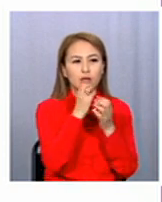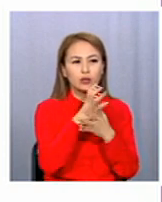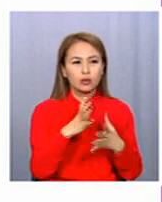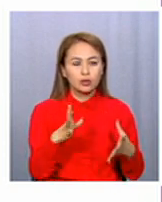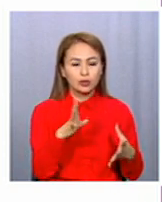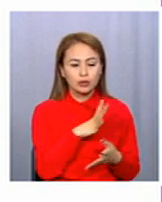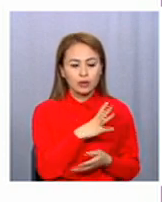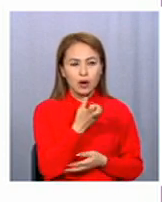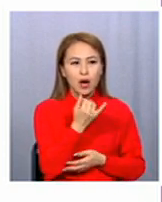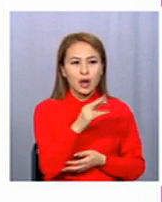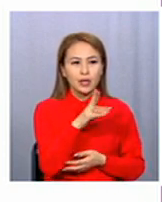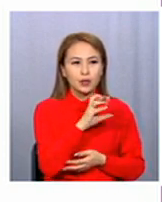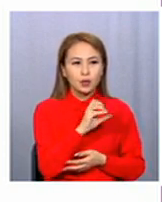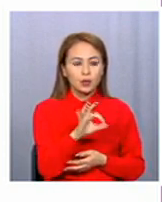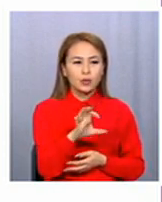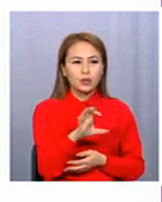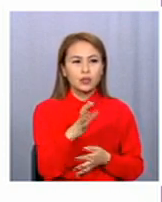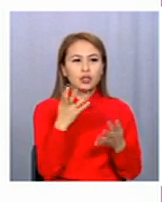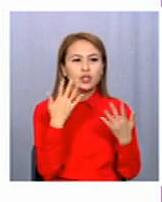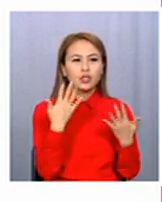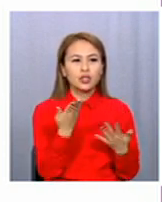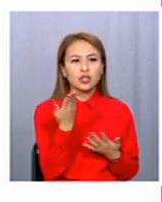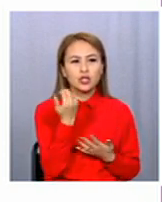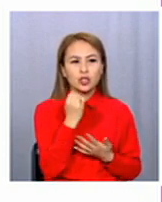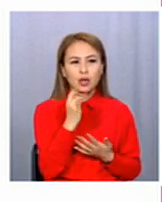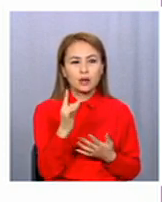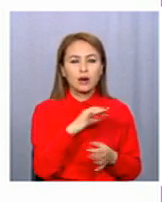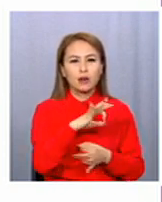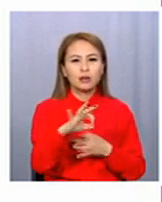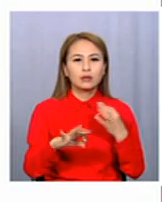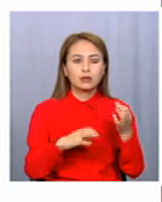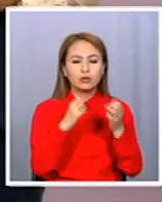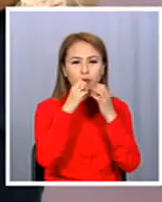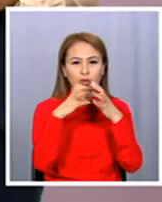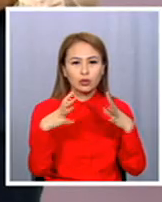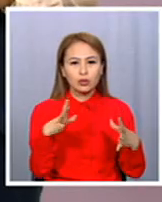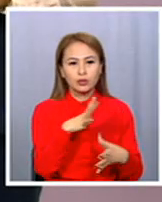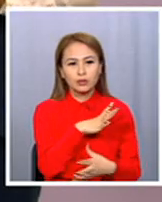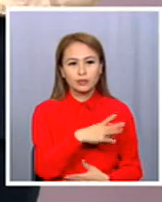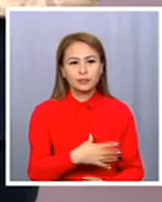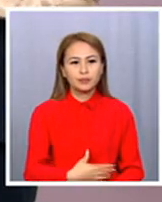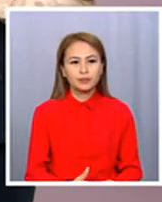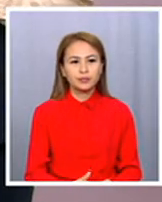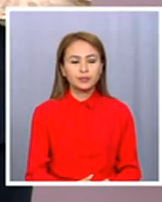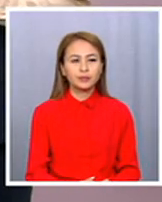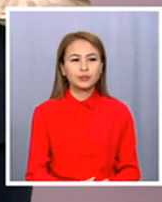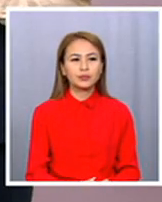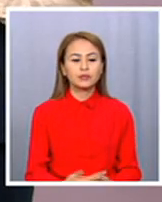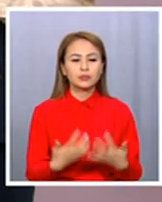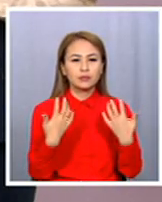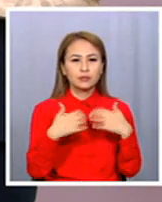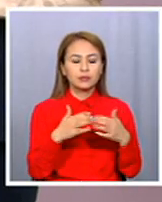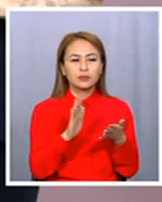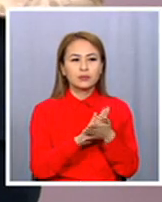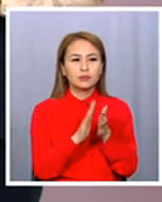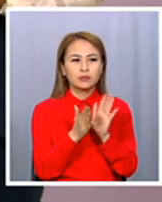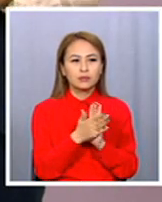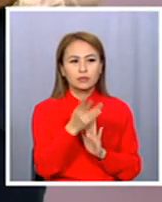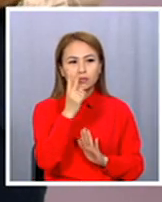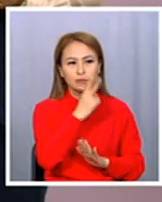шар үрледі. Айдос неше шар артық үрледі? Алдымен есептің қысқаша шартына назар